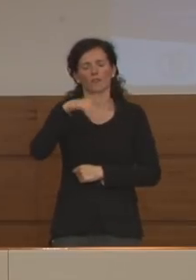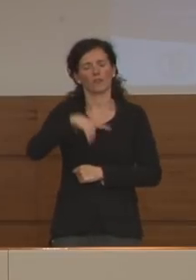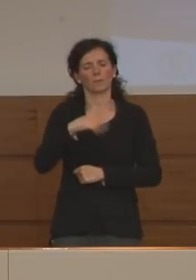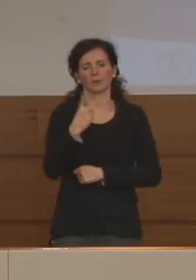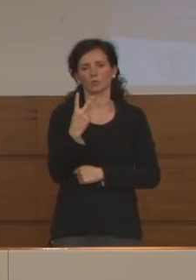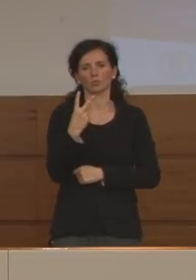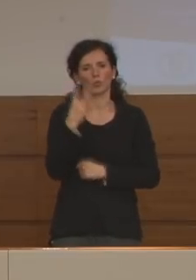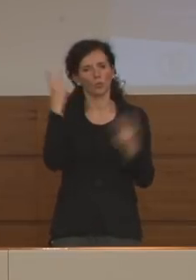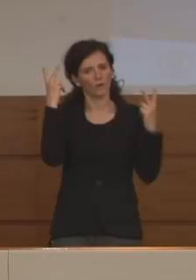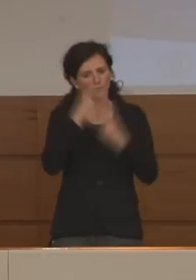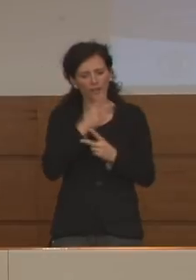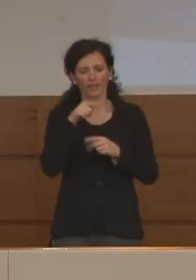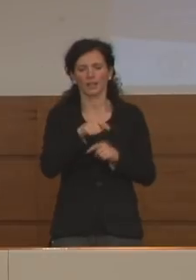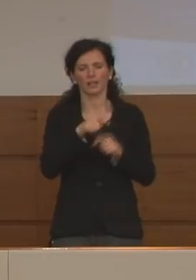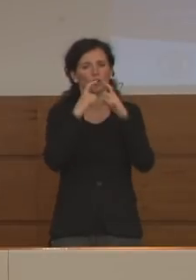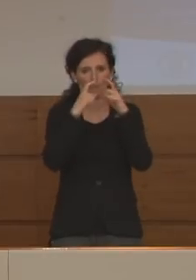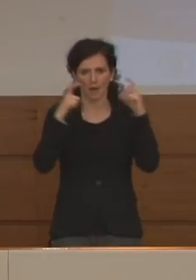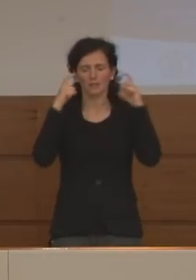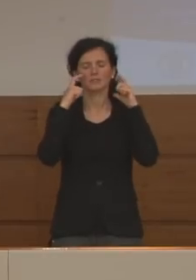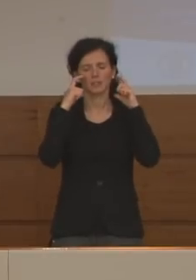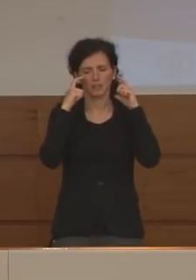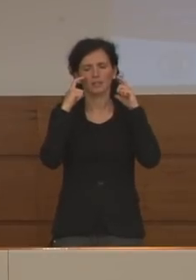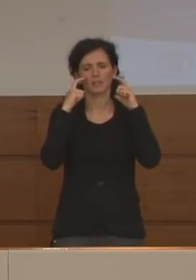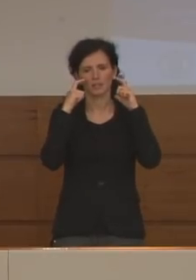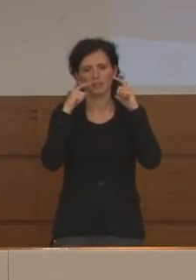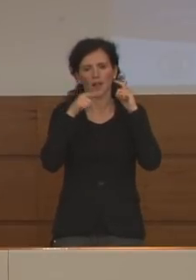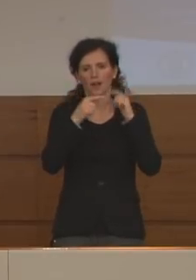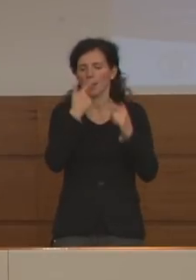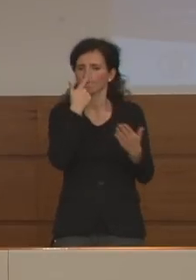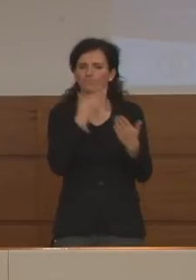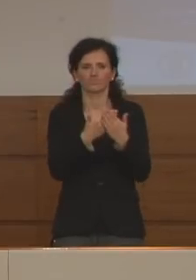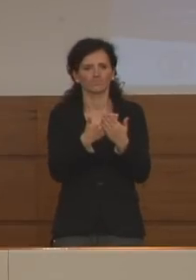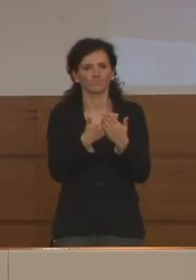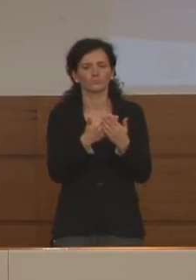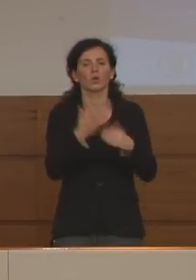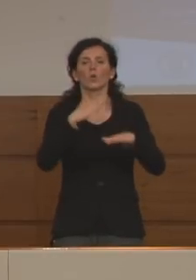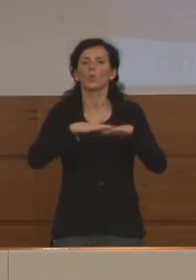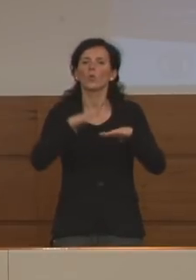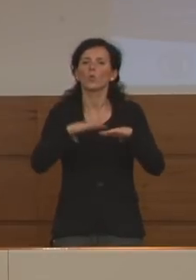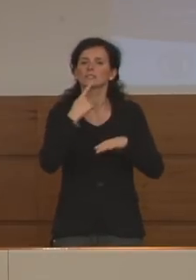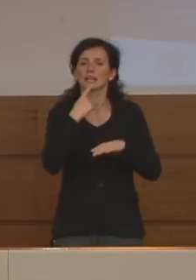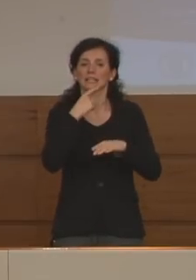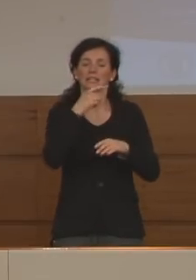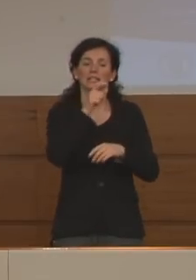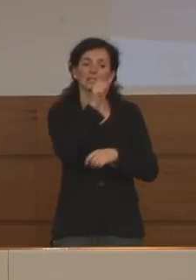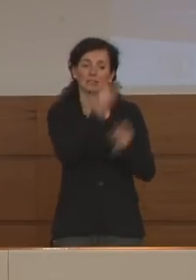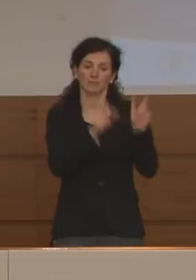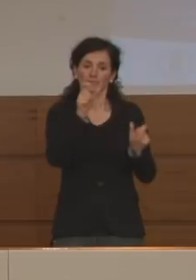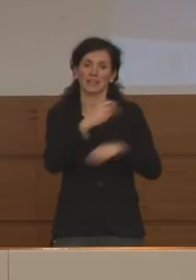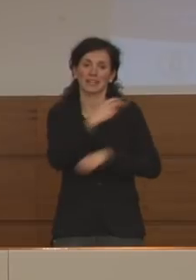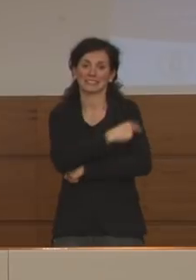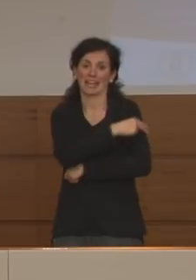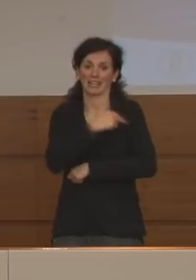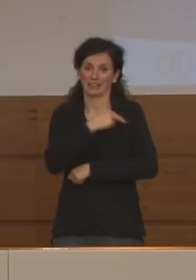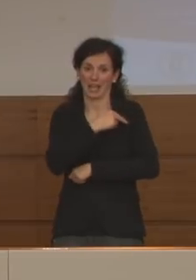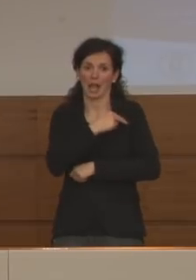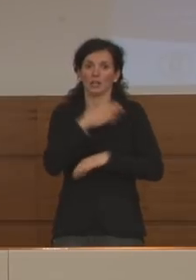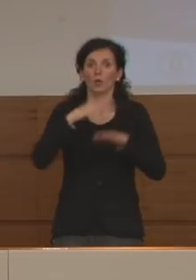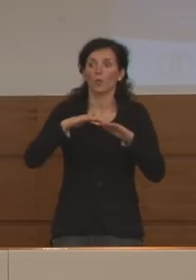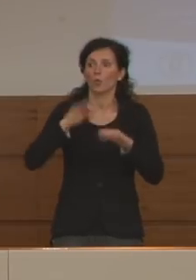più utilizzate da alcuni sanitari non da tutti però